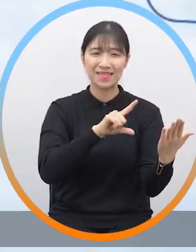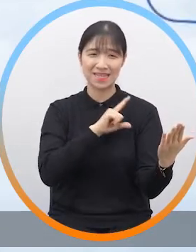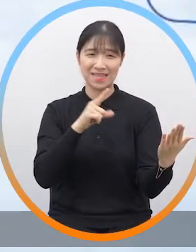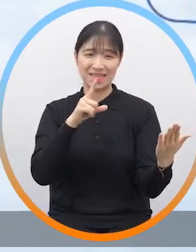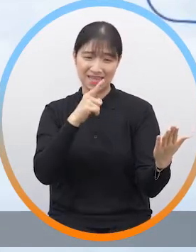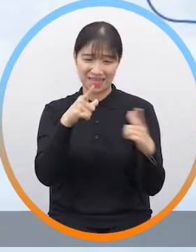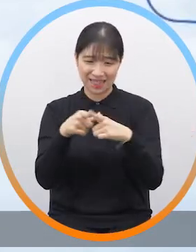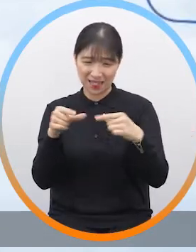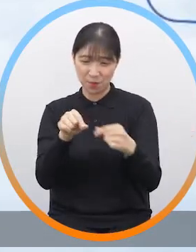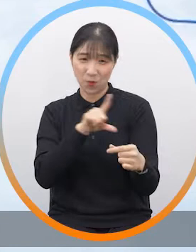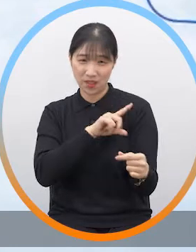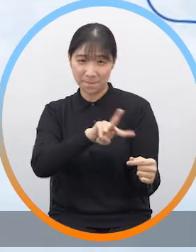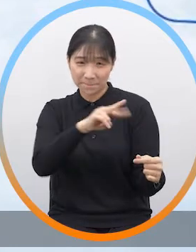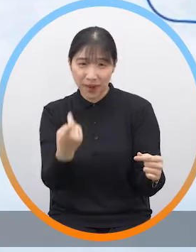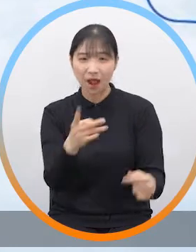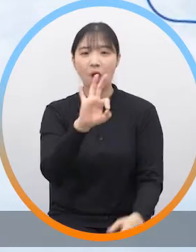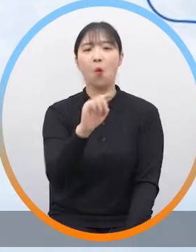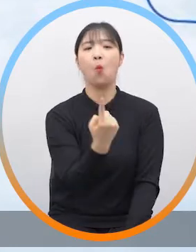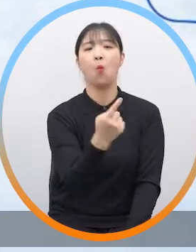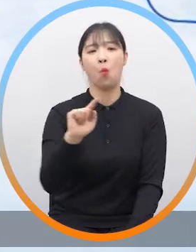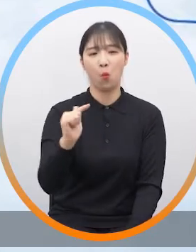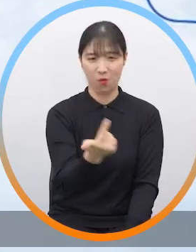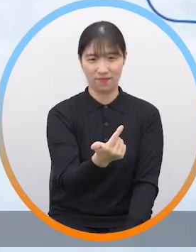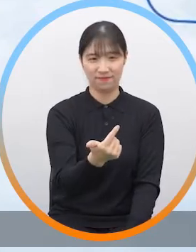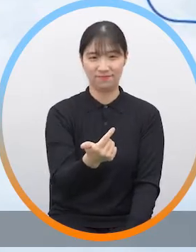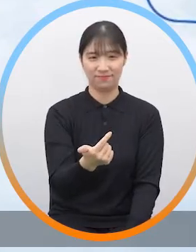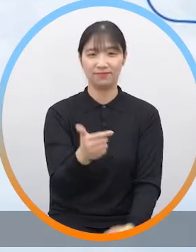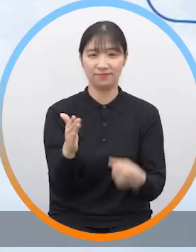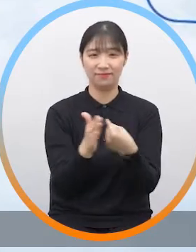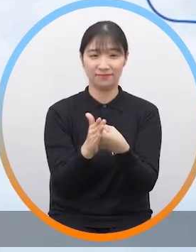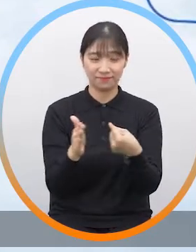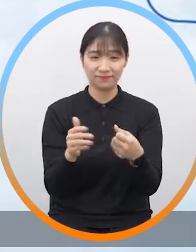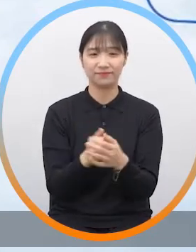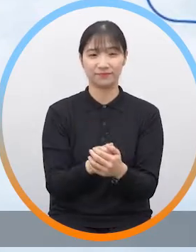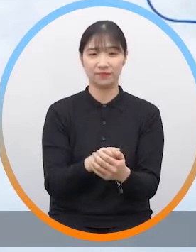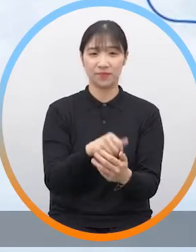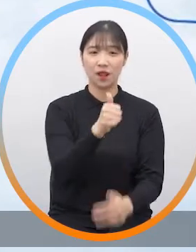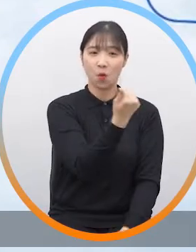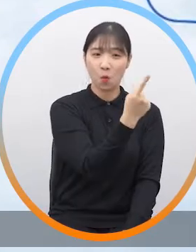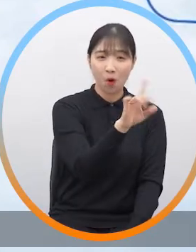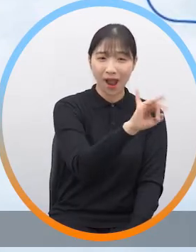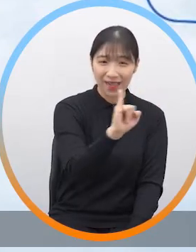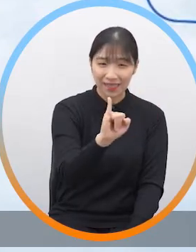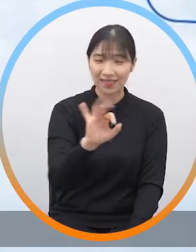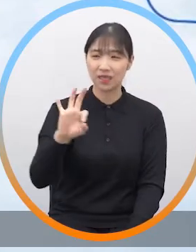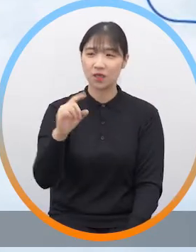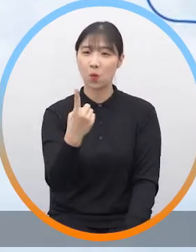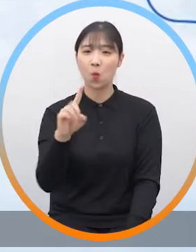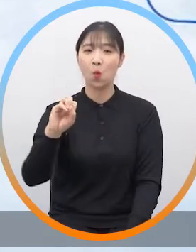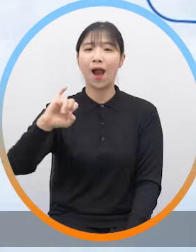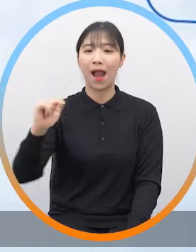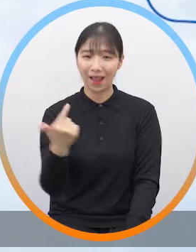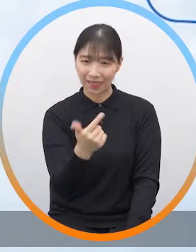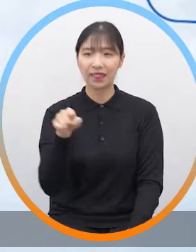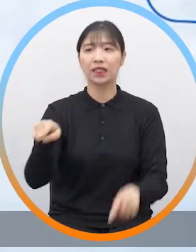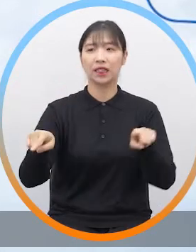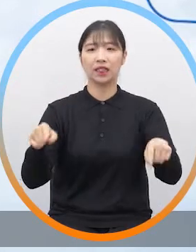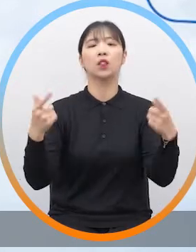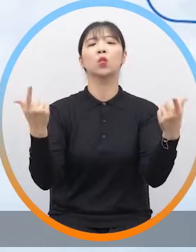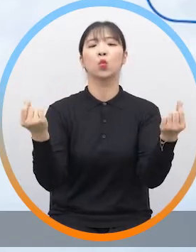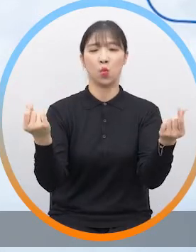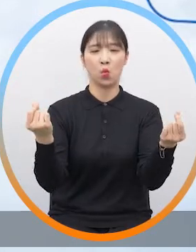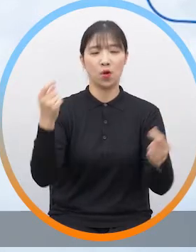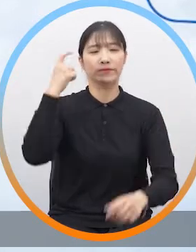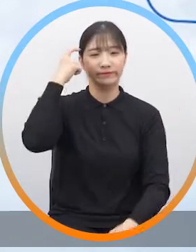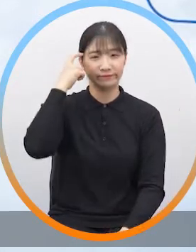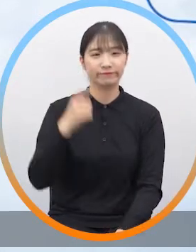완이입니다. 왕인 역시 완이라고 발음이 되죠. 그래서 이 화이와 왕인은 동일인물이다, 이렇게 지금